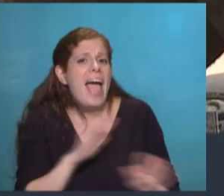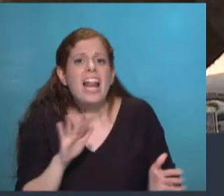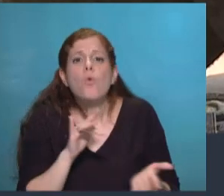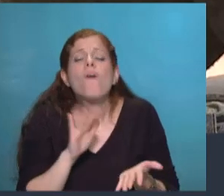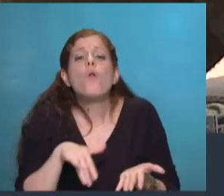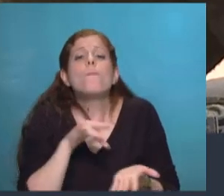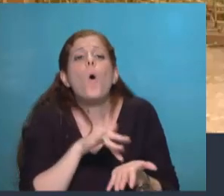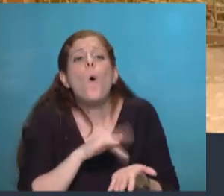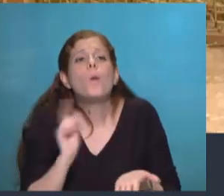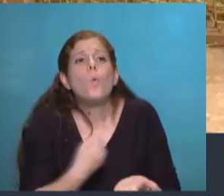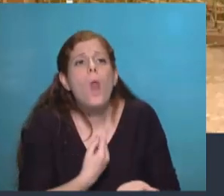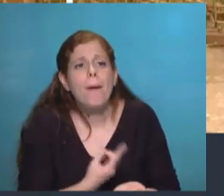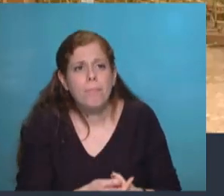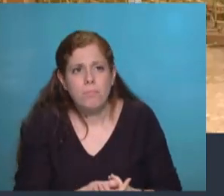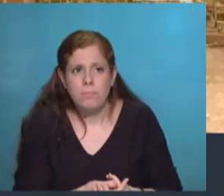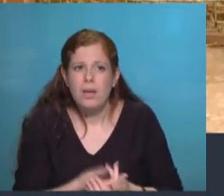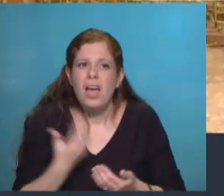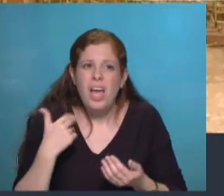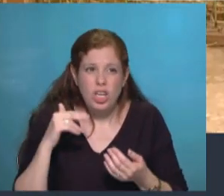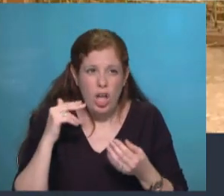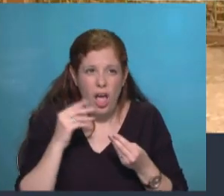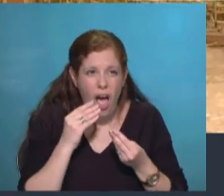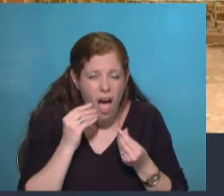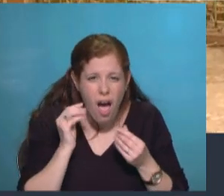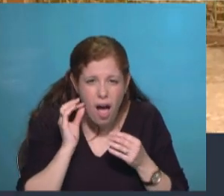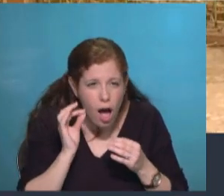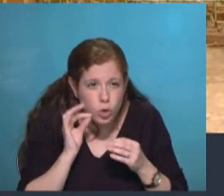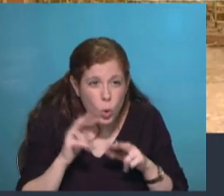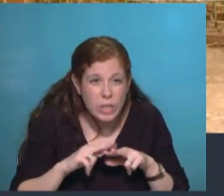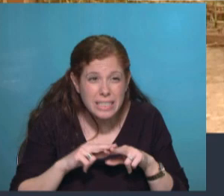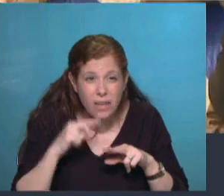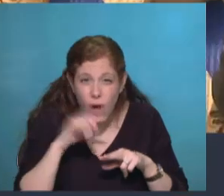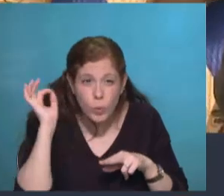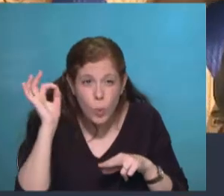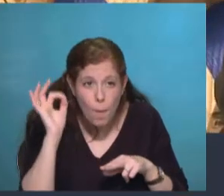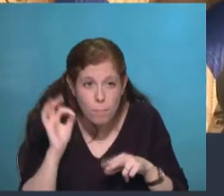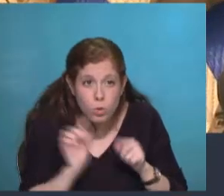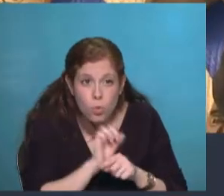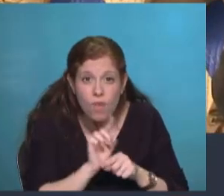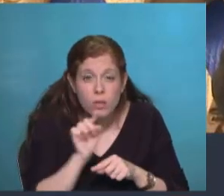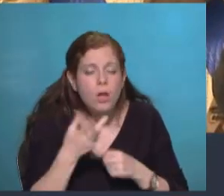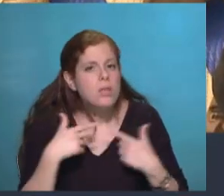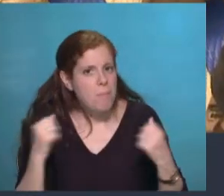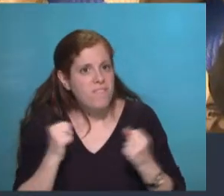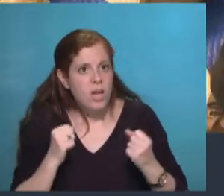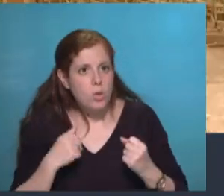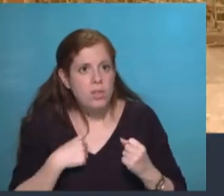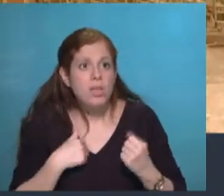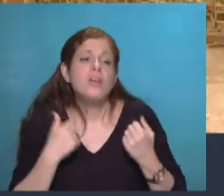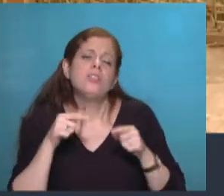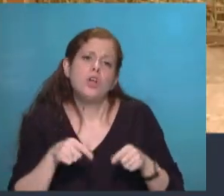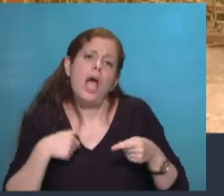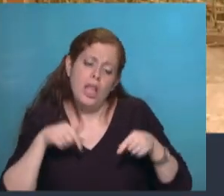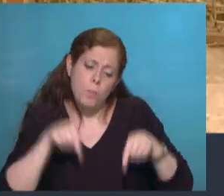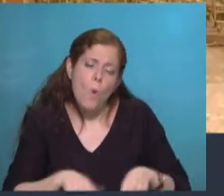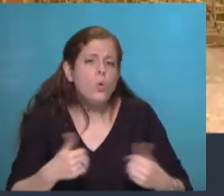מקום לכולם. איך שהיה רחש בצבע אדום, אפילו רחש בתקופה הזאת, היה מפחיד אותי. בעצם זה שאני פה, זה